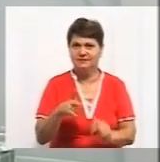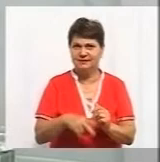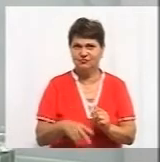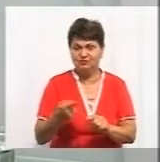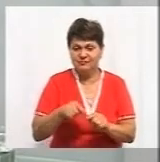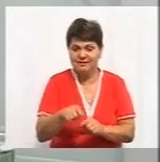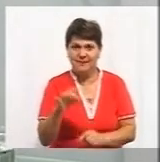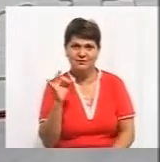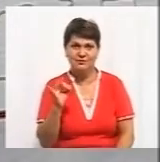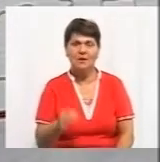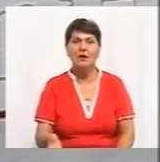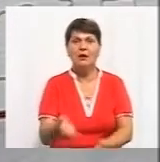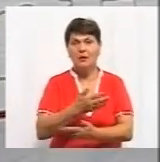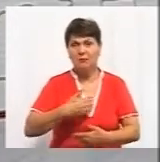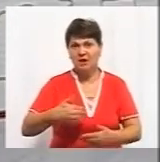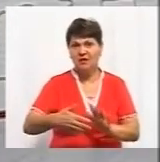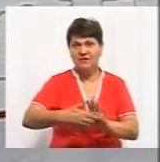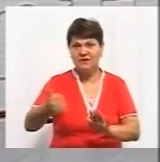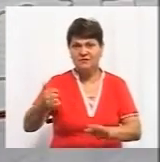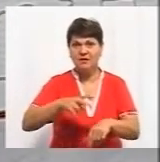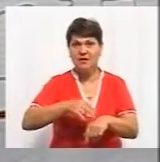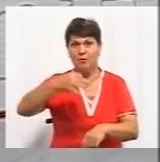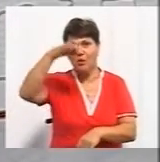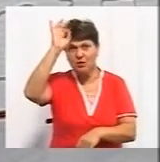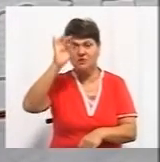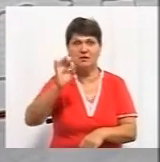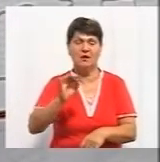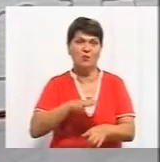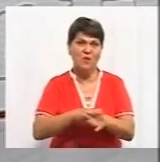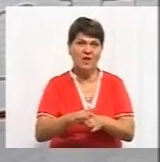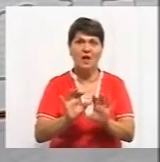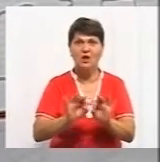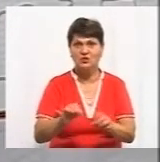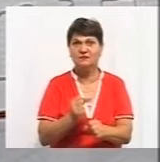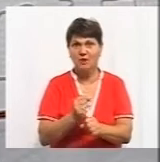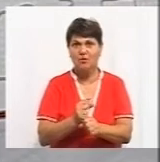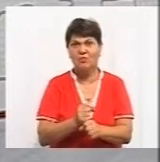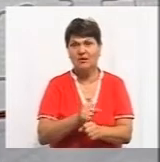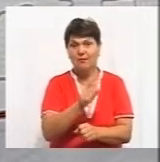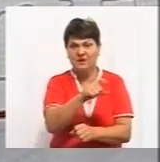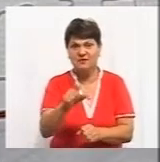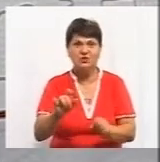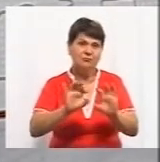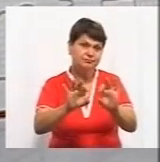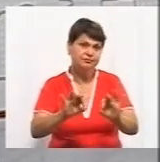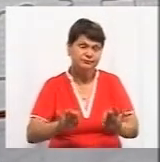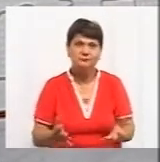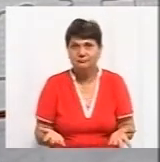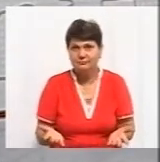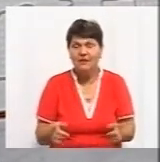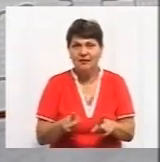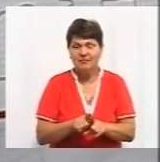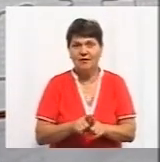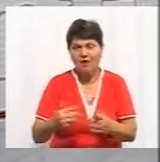історія? Ну, як ми визвали поліцію, поліція провела роз'яснену роботу і відповідно з цим пасажиром і відновлений був